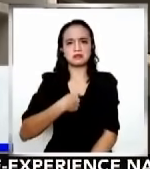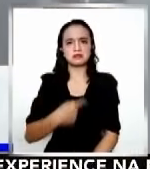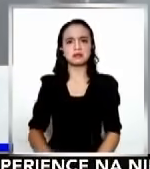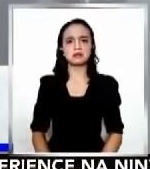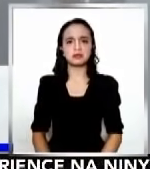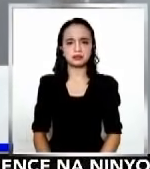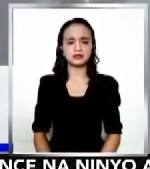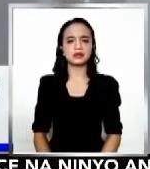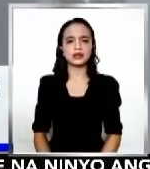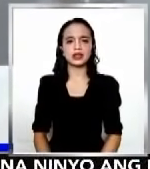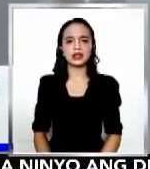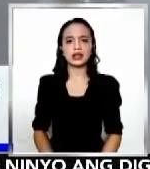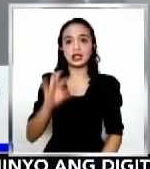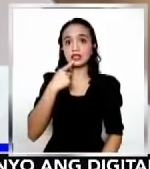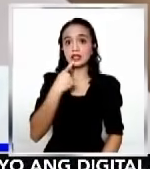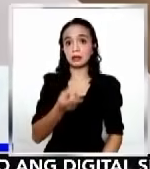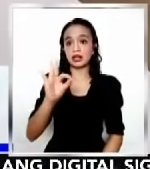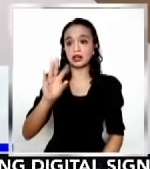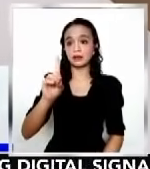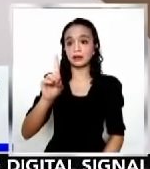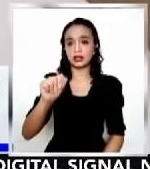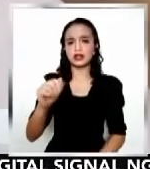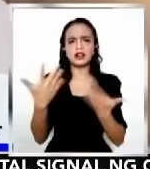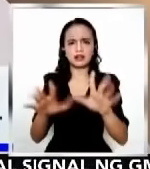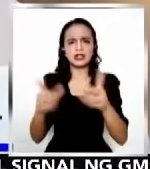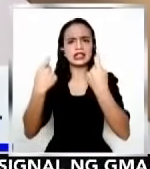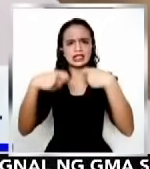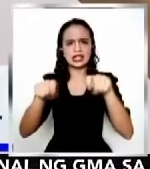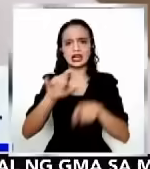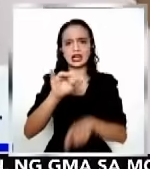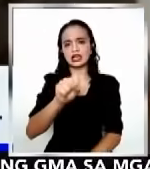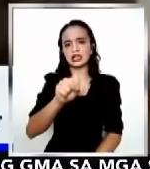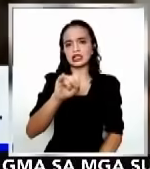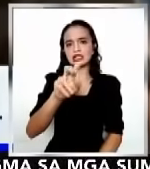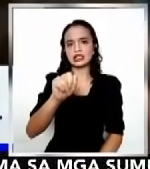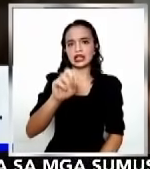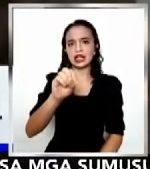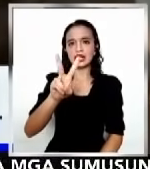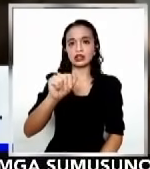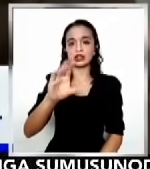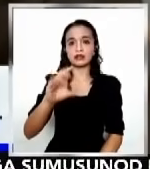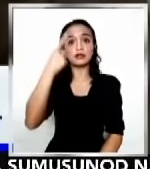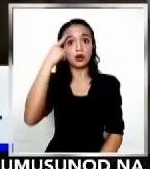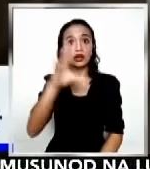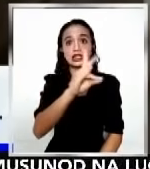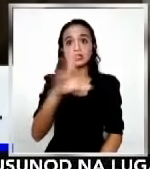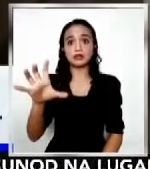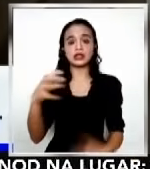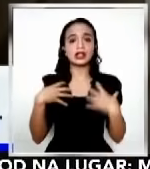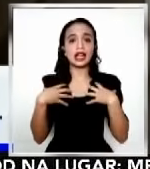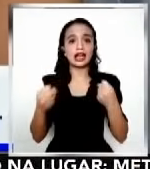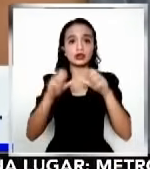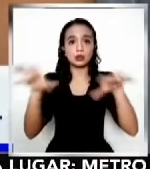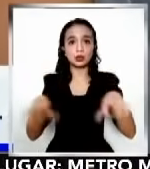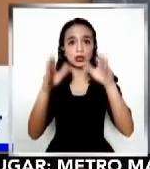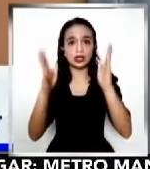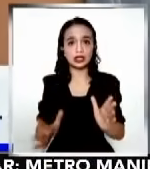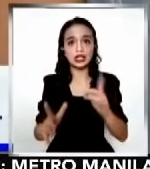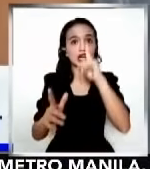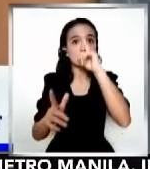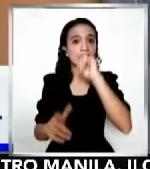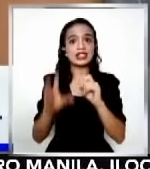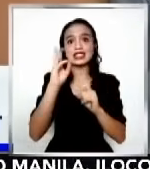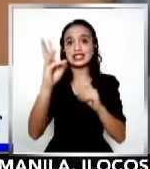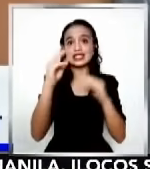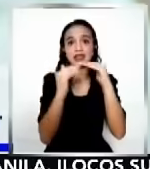FDA, nasubok na ang Sinovac sa mahigit 700 na healthcare workers dito sa Pilipinas, edad 60 pataas na pinagsign